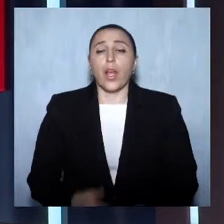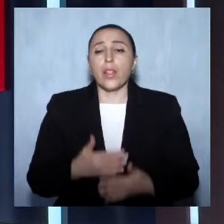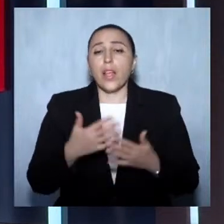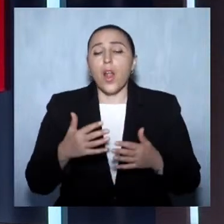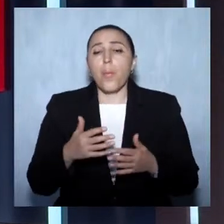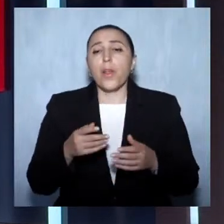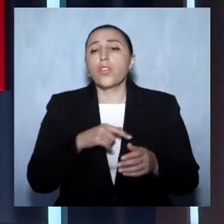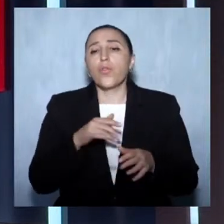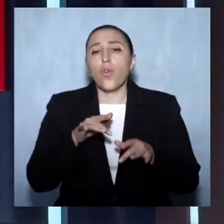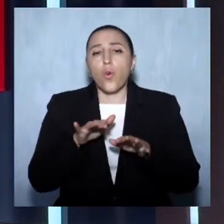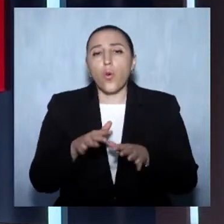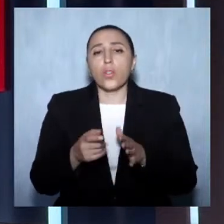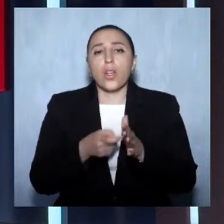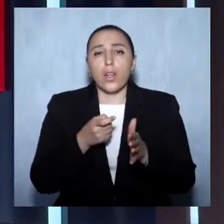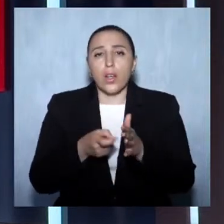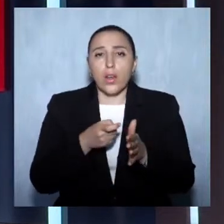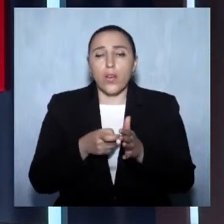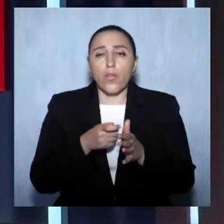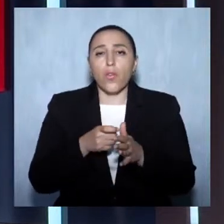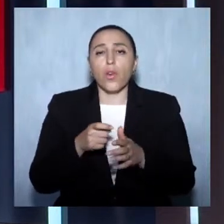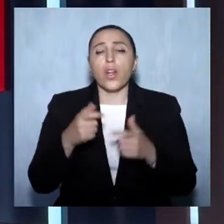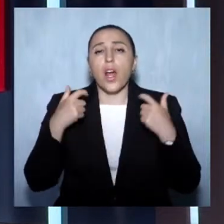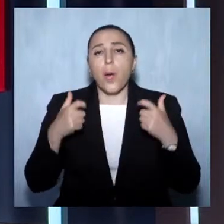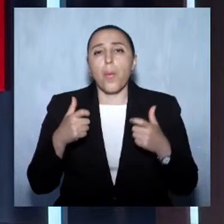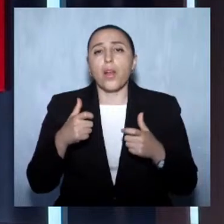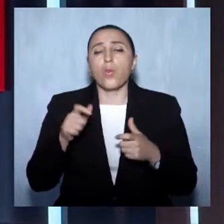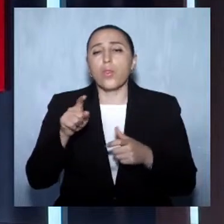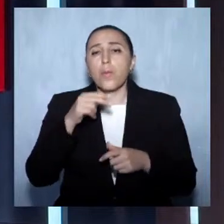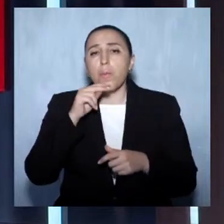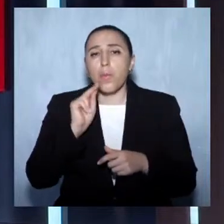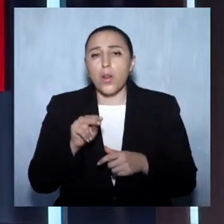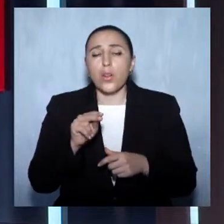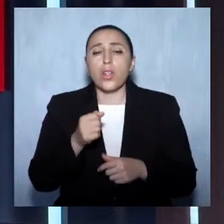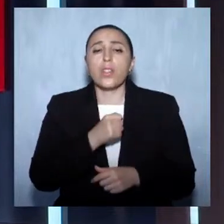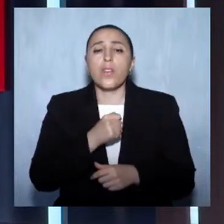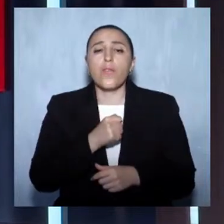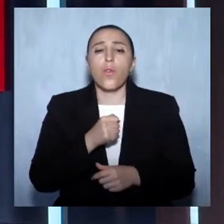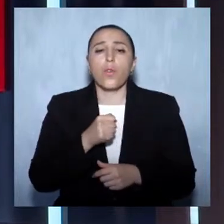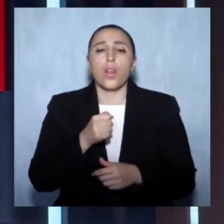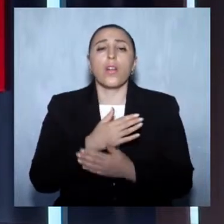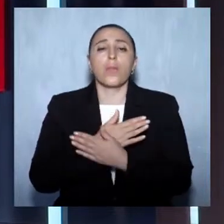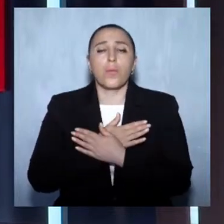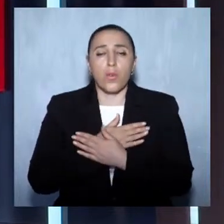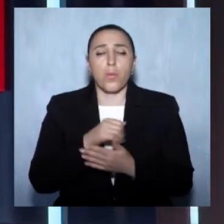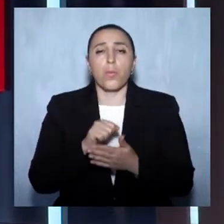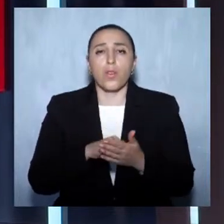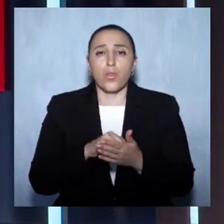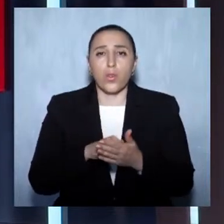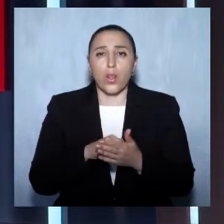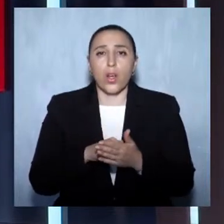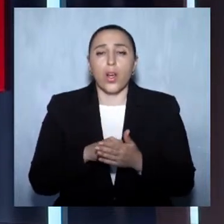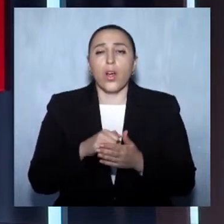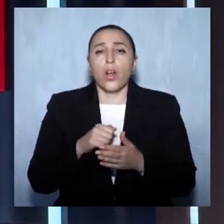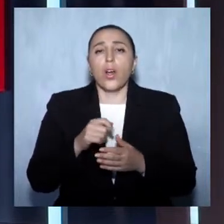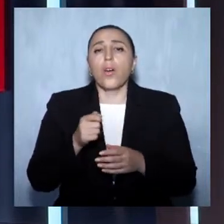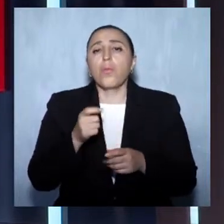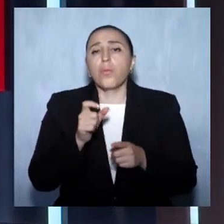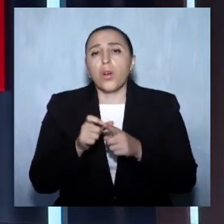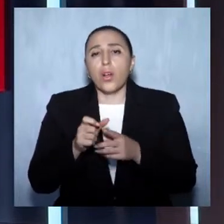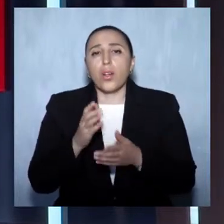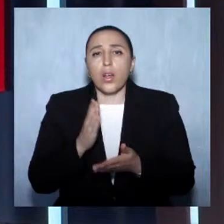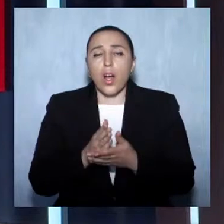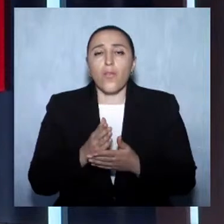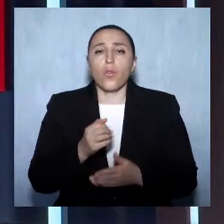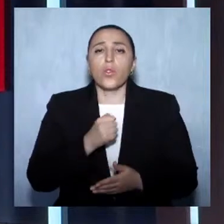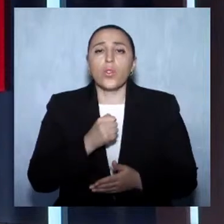քննվում հրամանատարության մեղքով, անփութության պատճառով, զինվորների զոհվելու դեպքերով։ Ընդ որում որոշ դրվագներ սոհերի ծնողներն